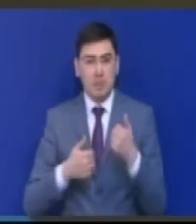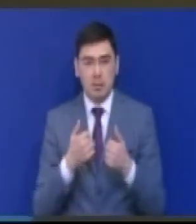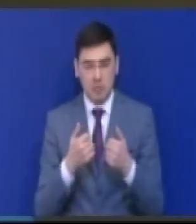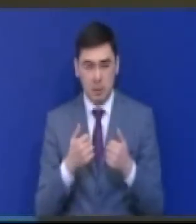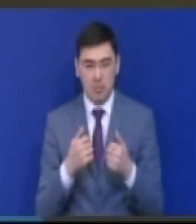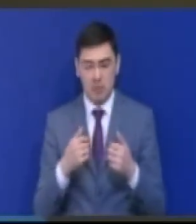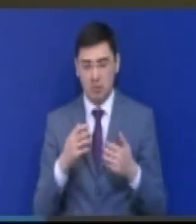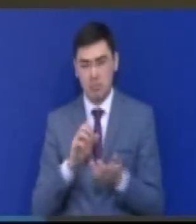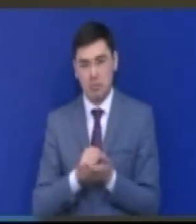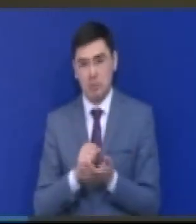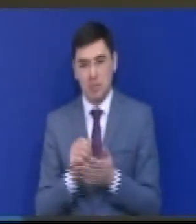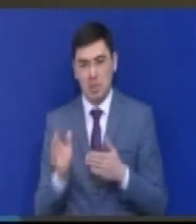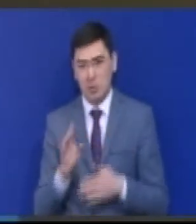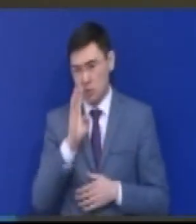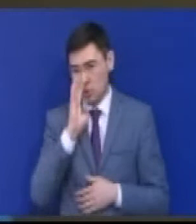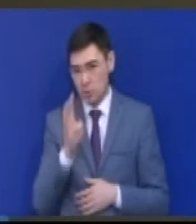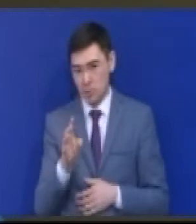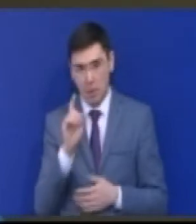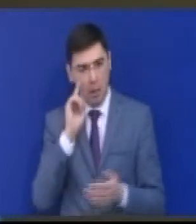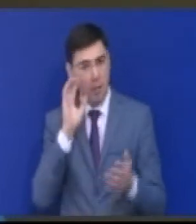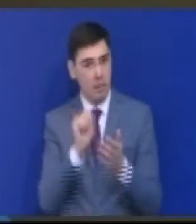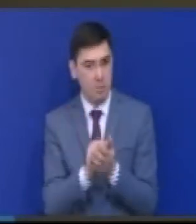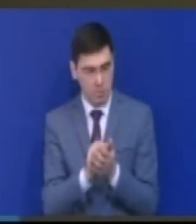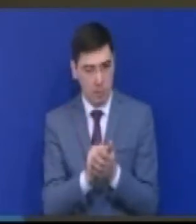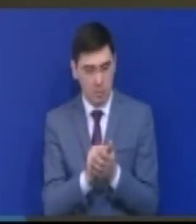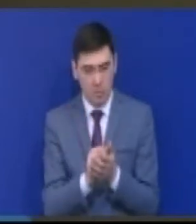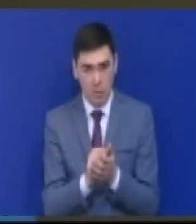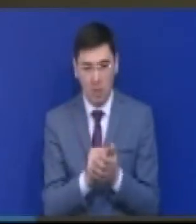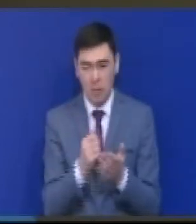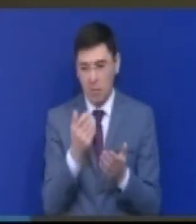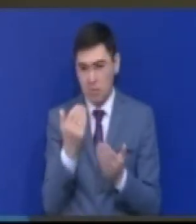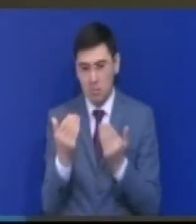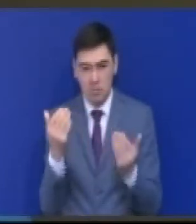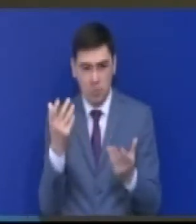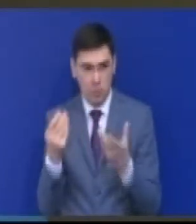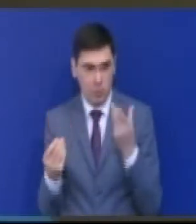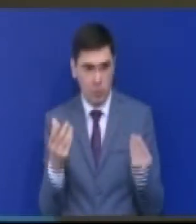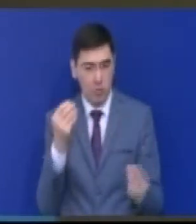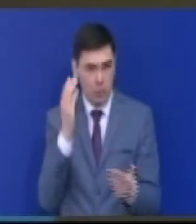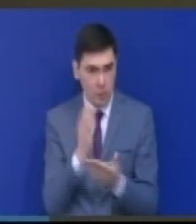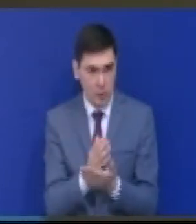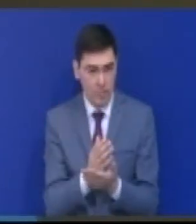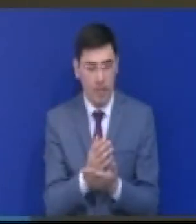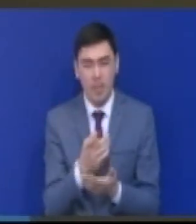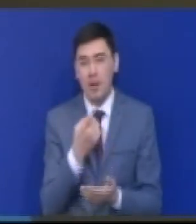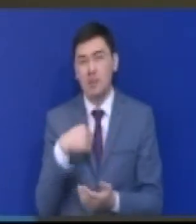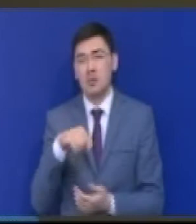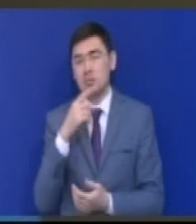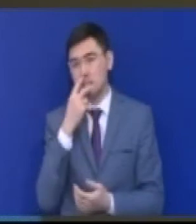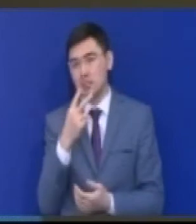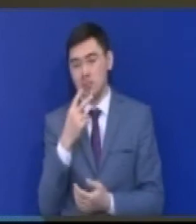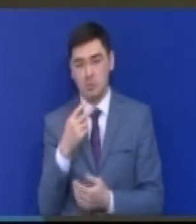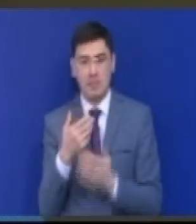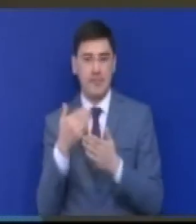Я занимаюсь карате уже 4 года и заметил, что у каждого его вида есть свои особенности. Каждый турнир мы ждем с волнением и стараемся